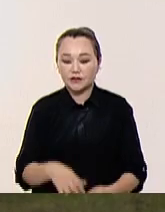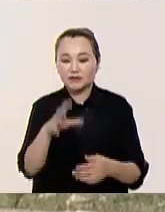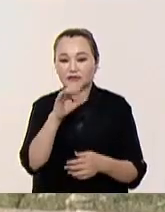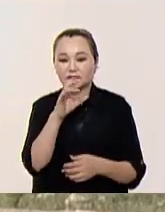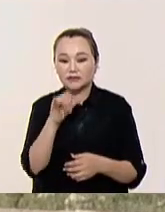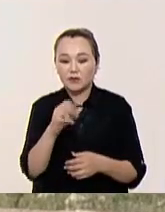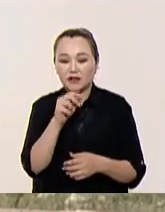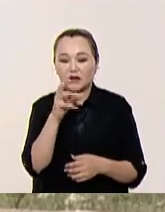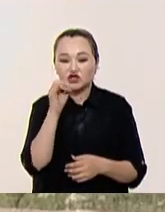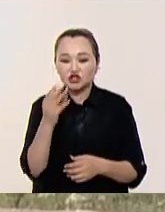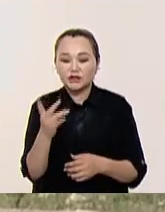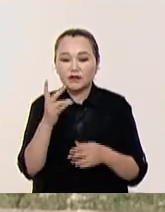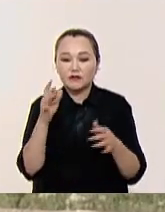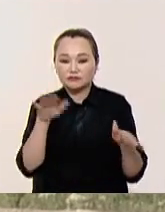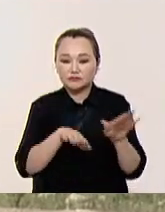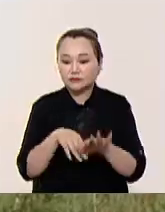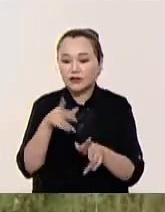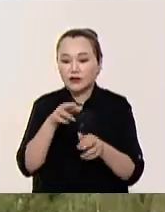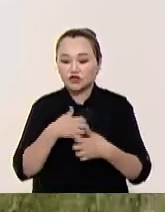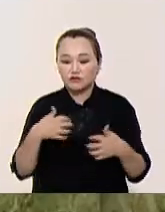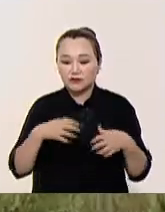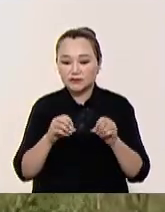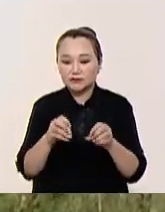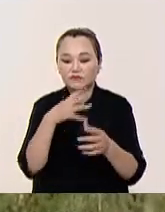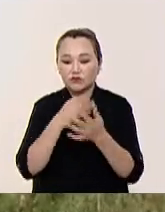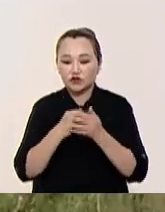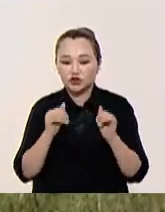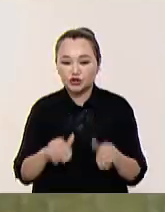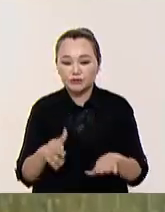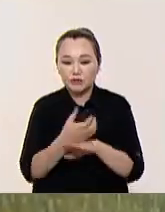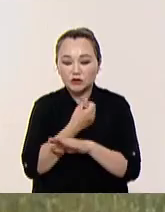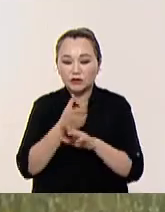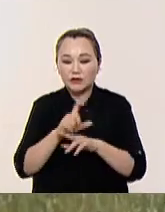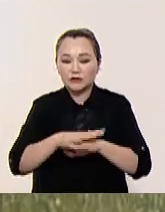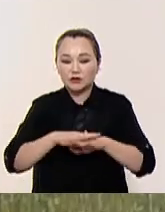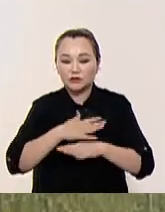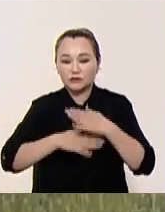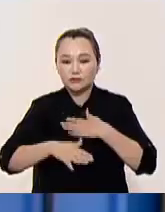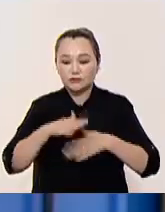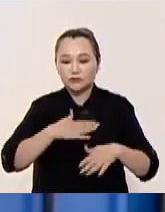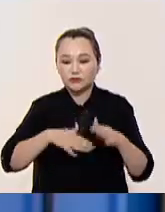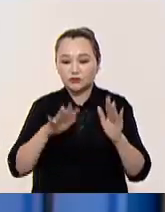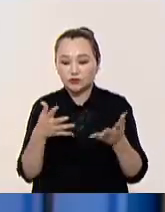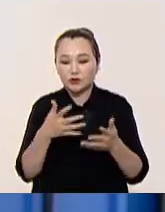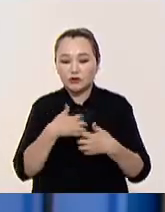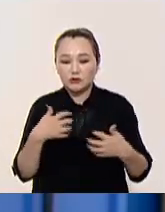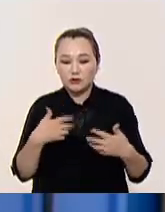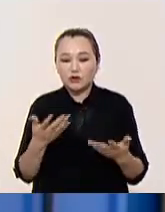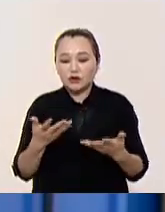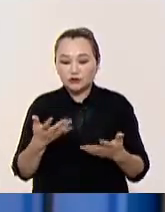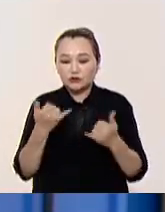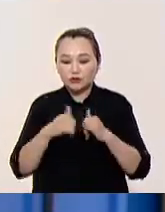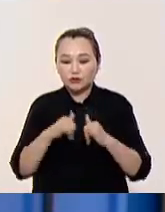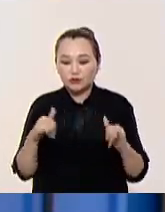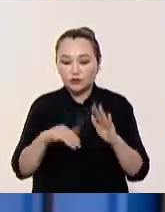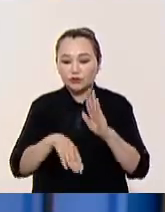Сандықтаудың Балкашин ауылында жайылым жерлерге қатысты туындаған мәселелер өз шешімін табуда. Бұл тұрғындар үшін қуантарлық жағдай. Мал болса көңіл жай болады, қазір